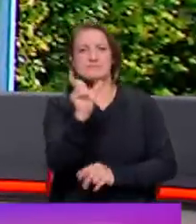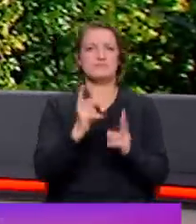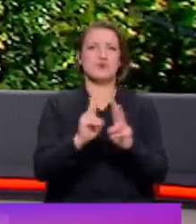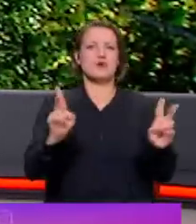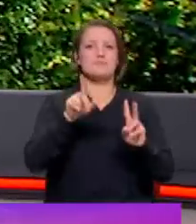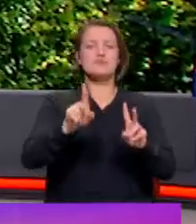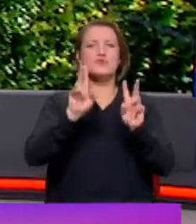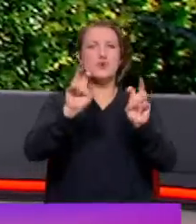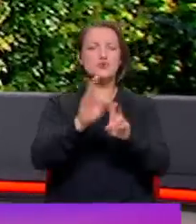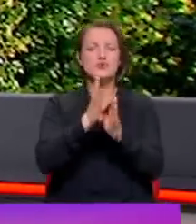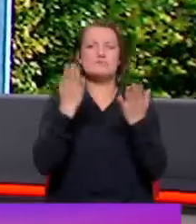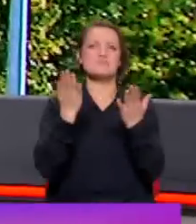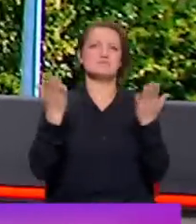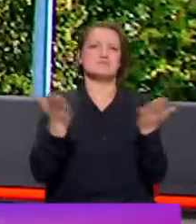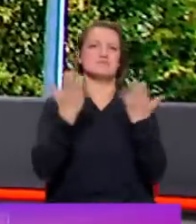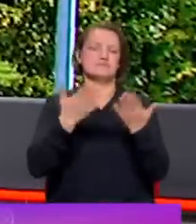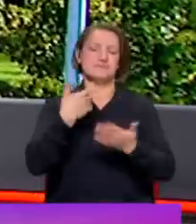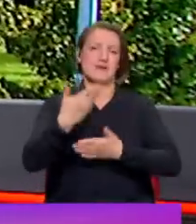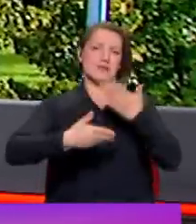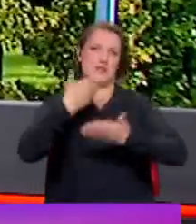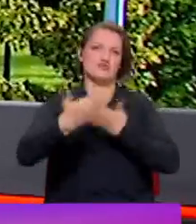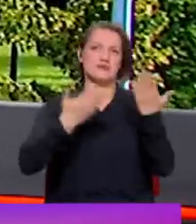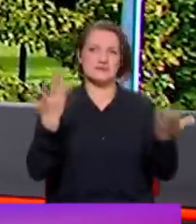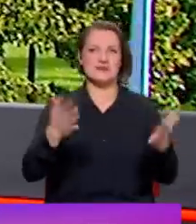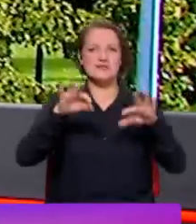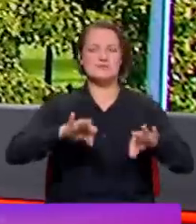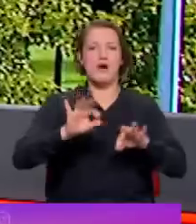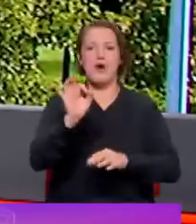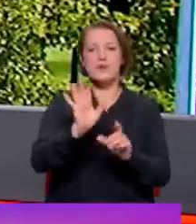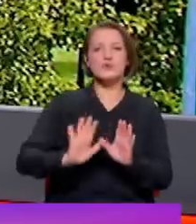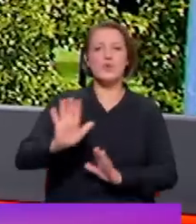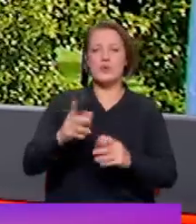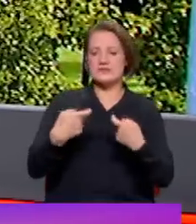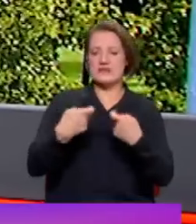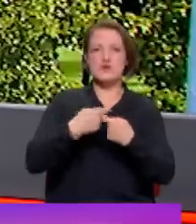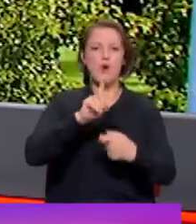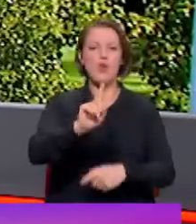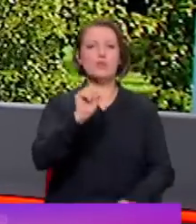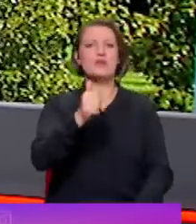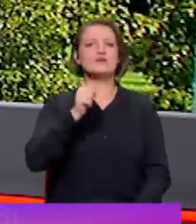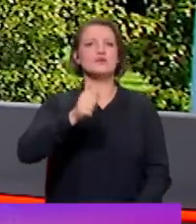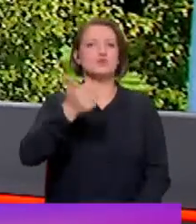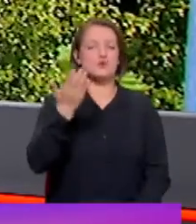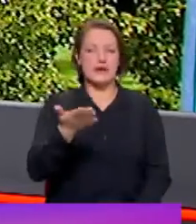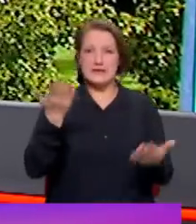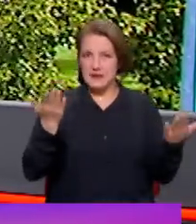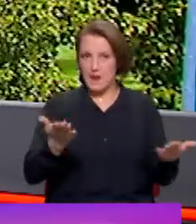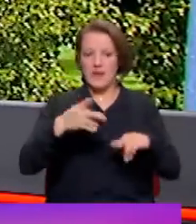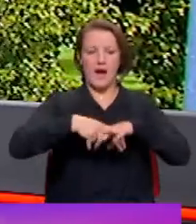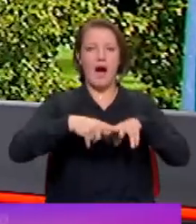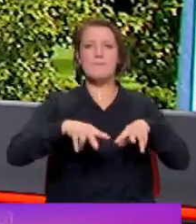konuyu masaya genişçe yatırmak niyetindeyiz söyleyelim şimdiden bugün Ortadoğu'daki savaşın 16 günü yani